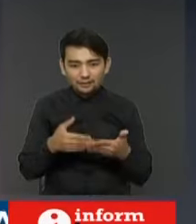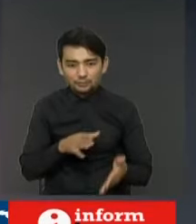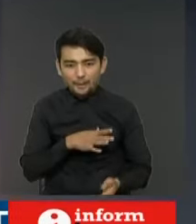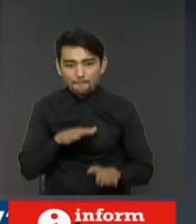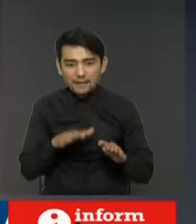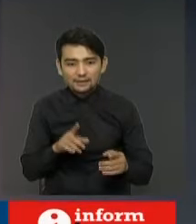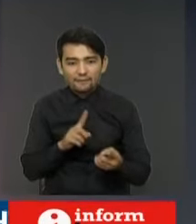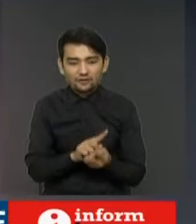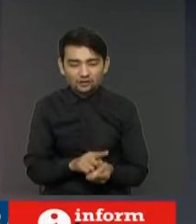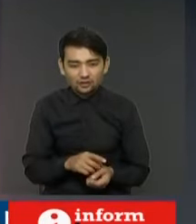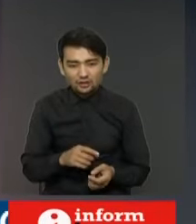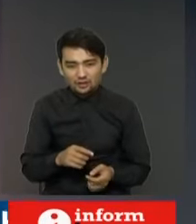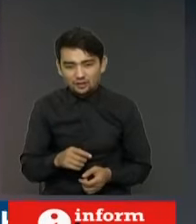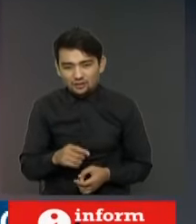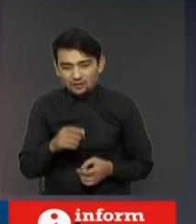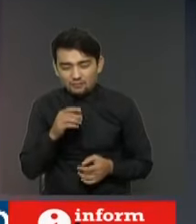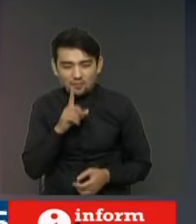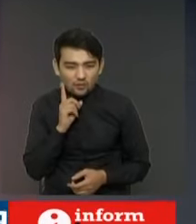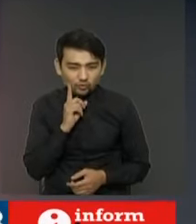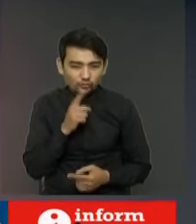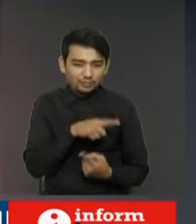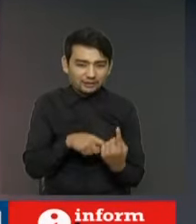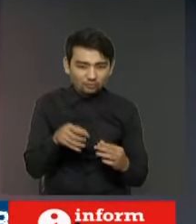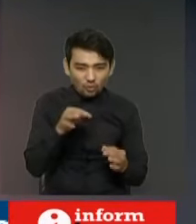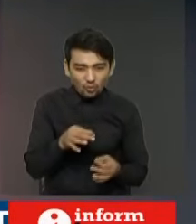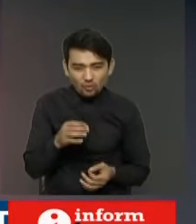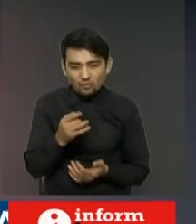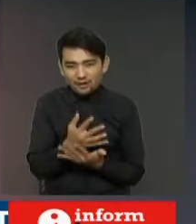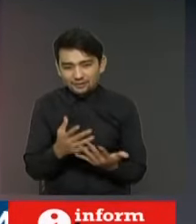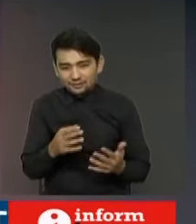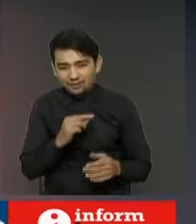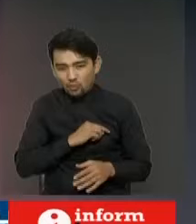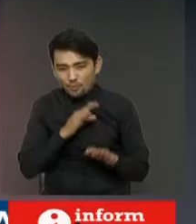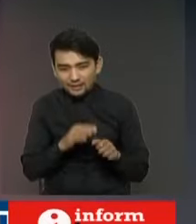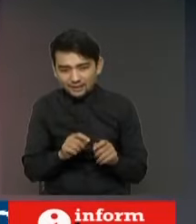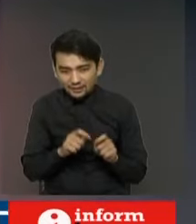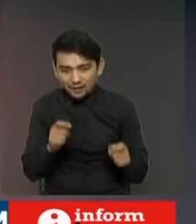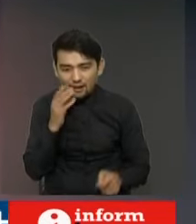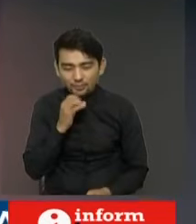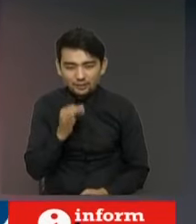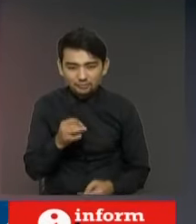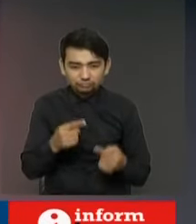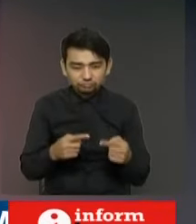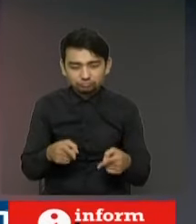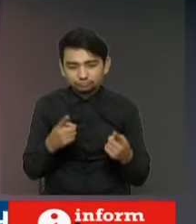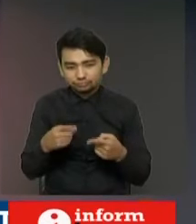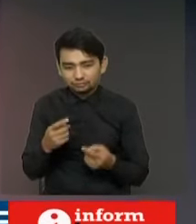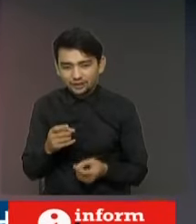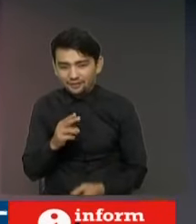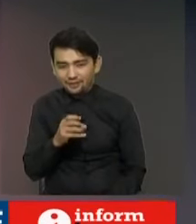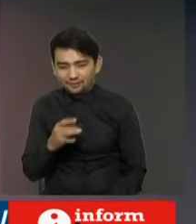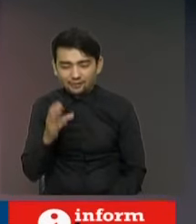встречи творческой молодежи и бизнеса, поможет создать новые рабочие места и подготовить конкурентоспособные